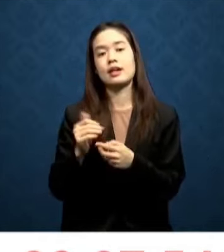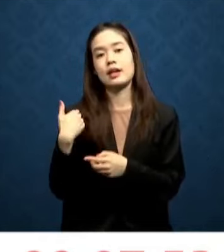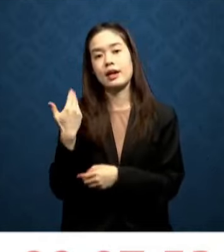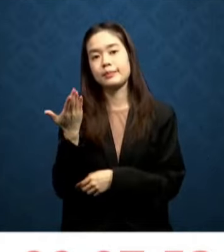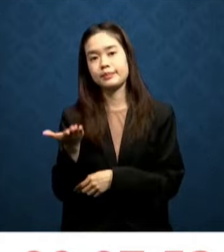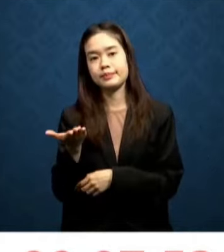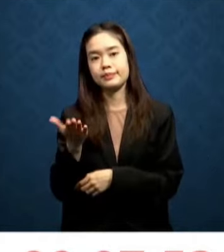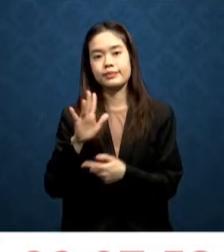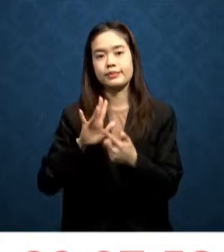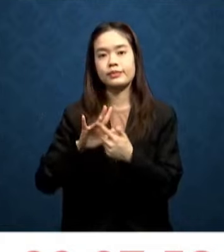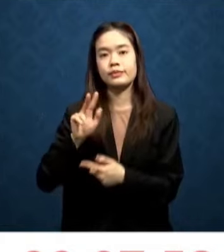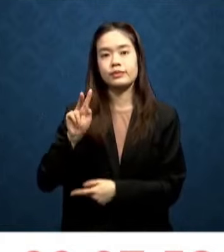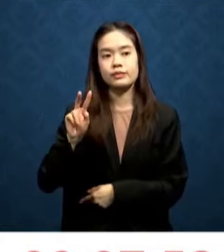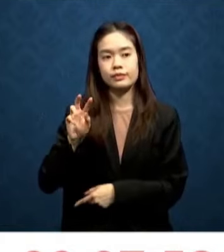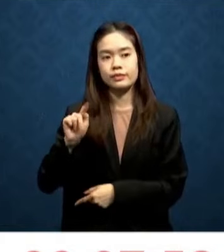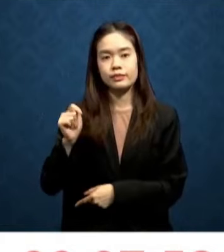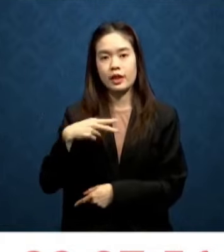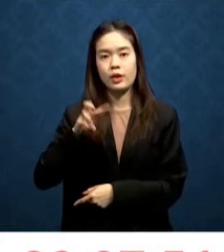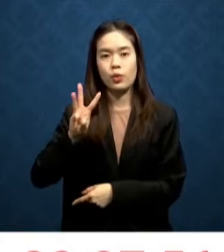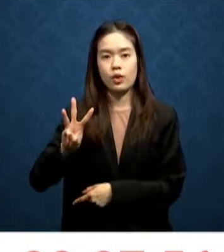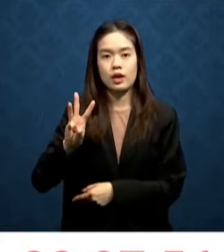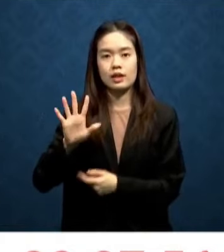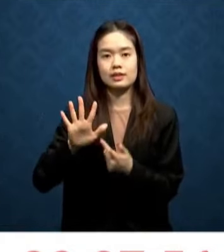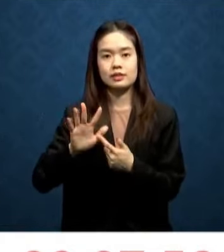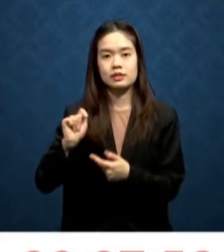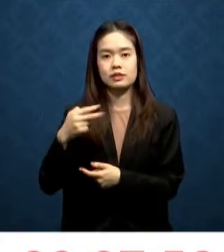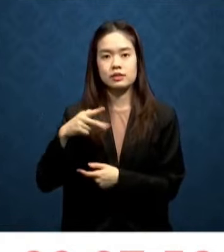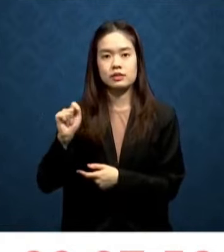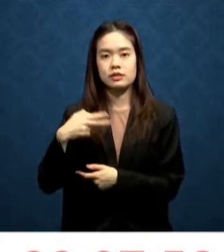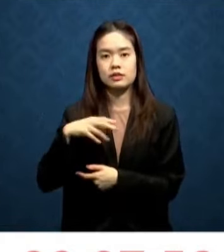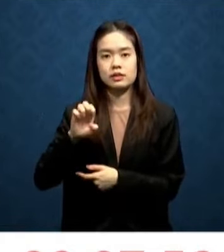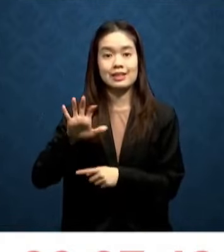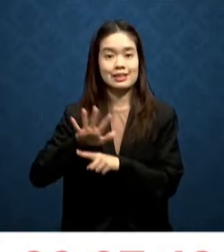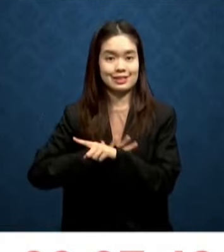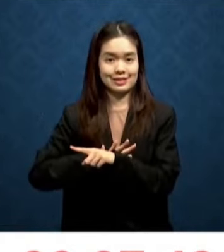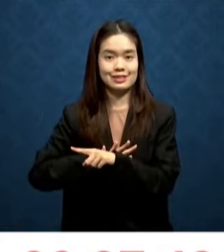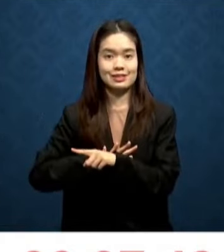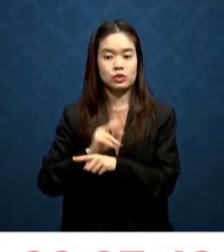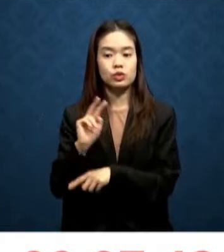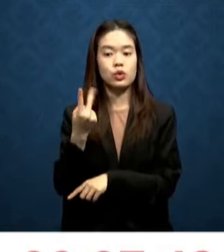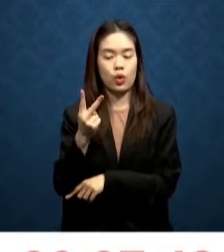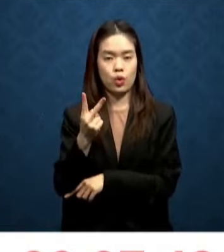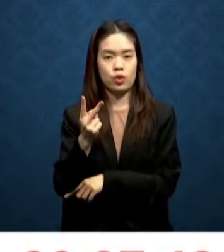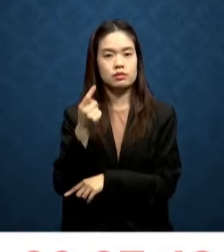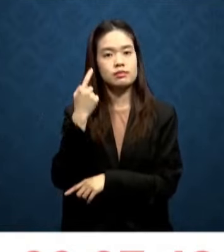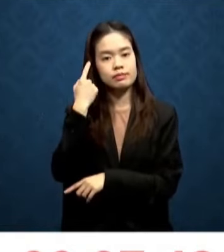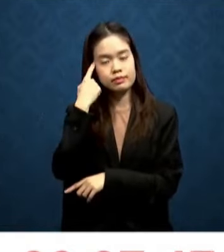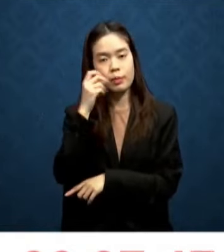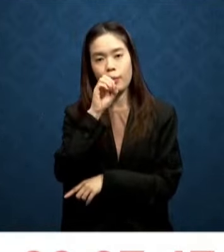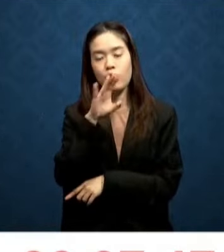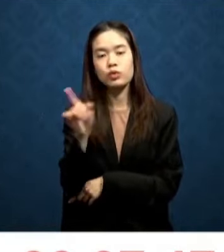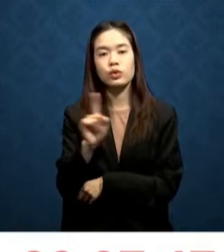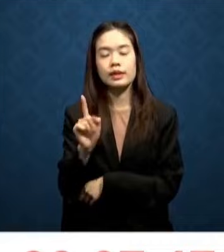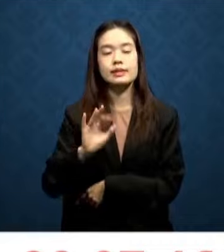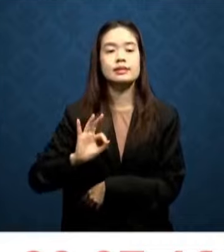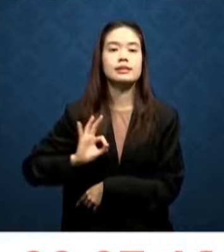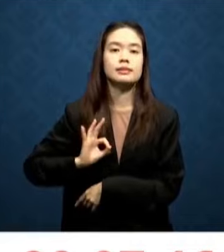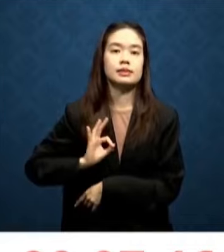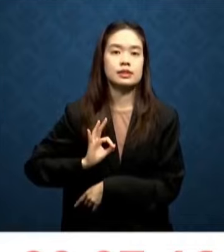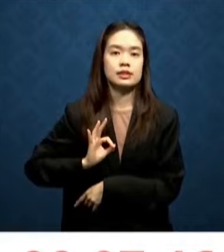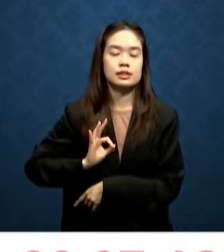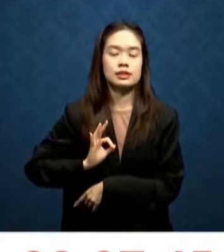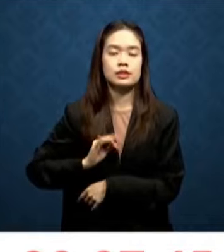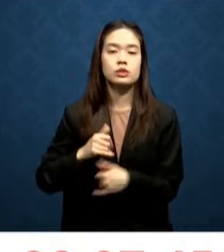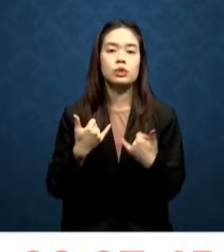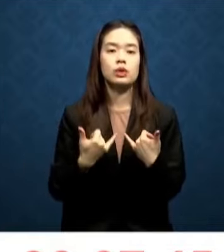คือผมอยากจะชี้แจงกับท่านสมาชิกทุกท่านนะฮะคืออยากให้สมาชิกอยากให้สภ